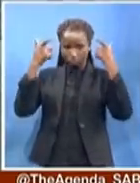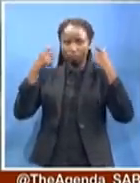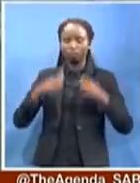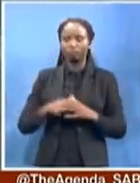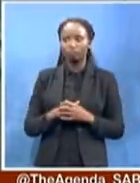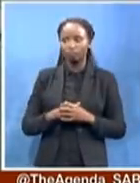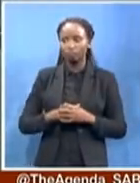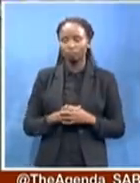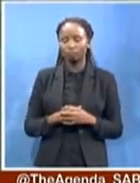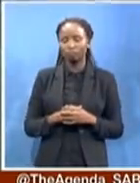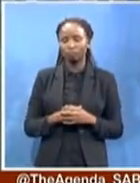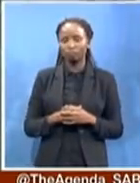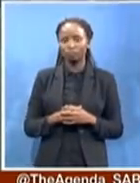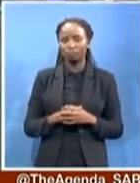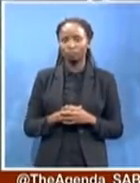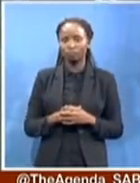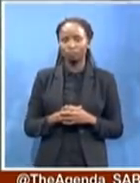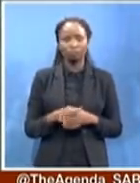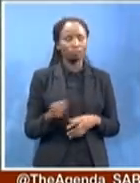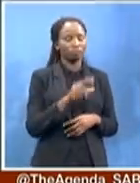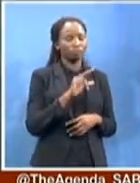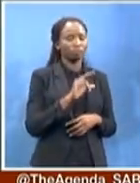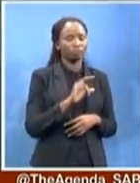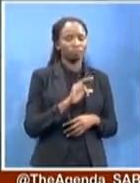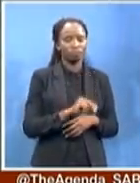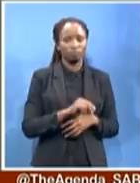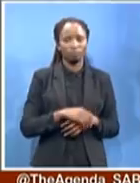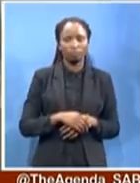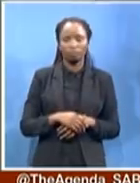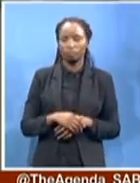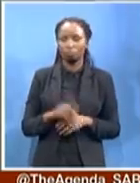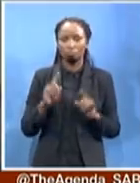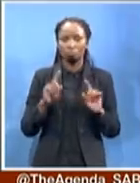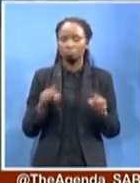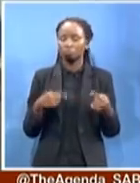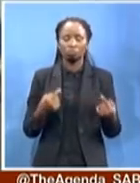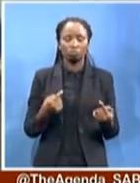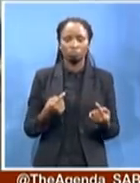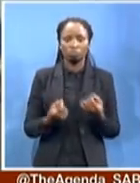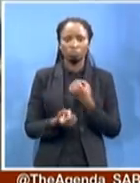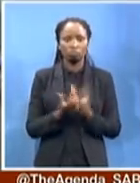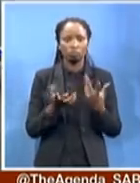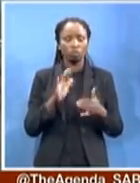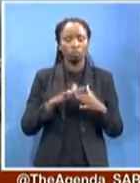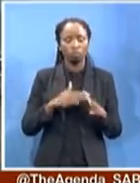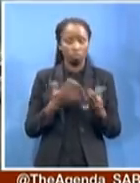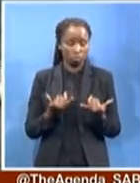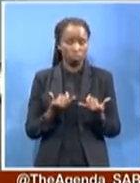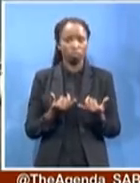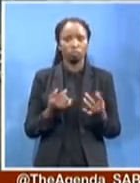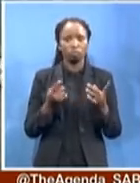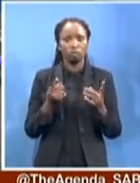Ngeke abe ngako ngoba i-transport phela ekufanele sibe nayo yokuwaqoqa.